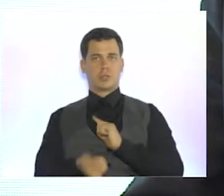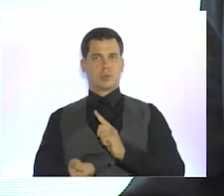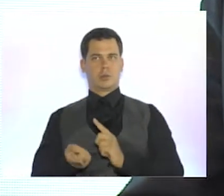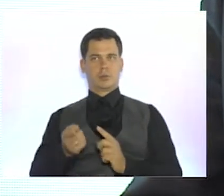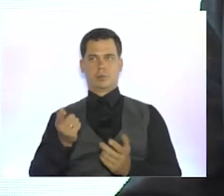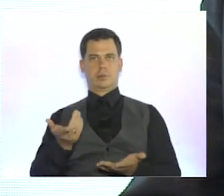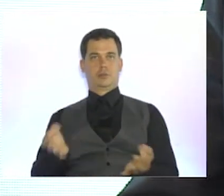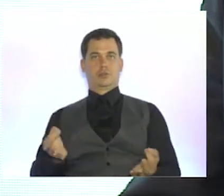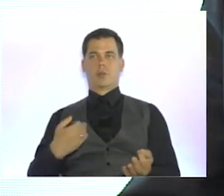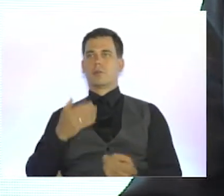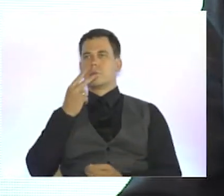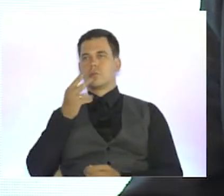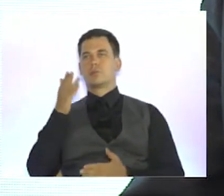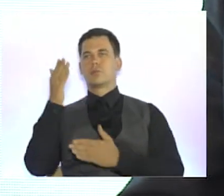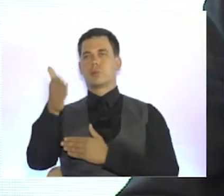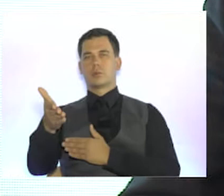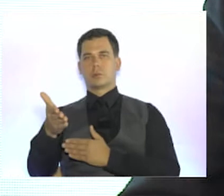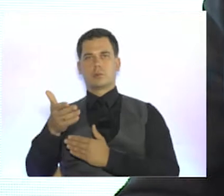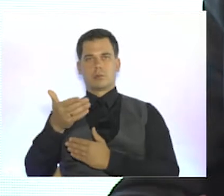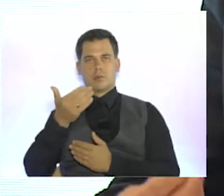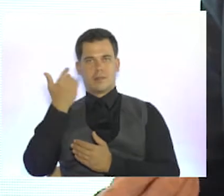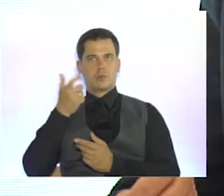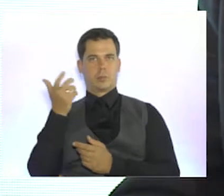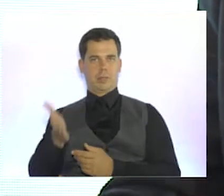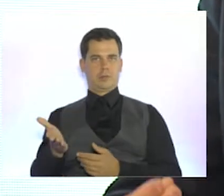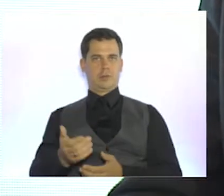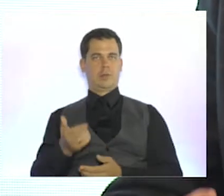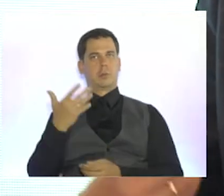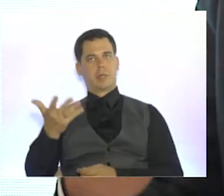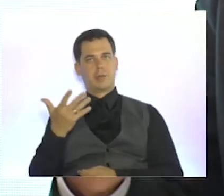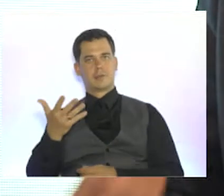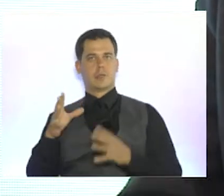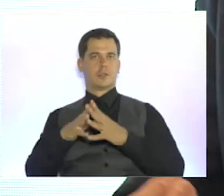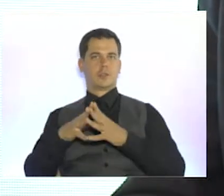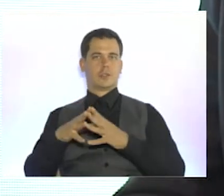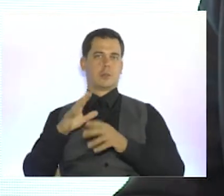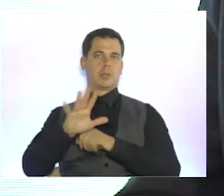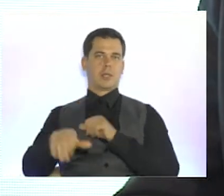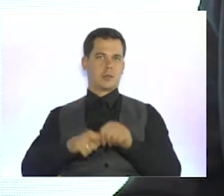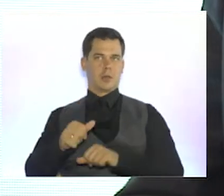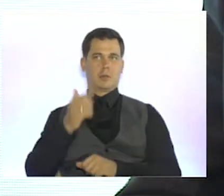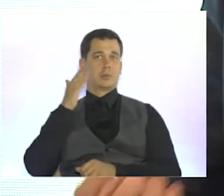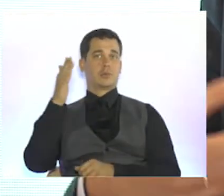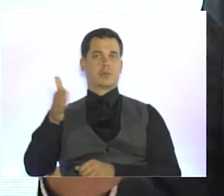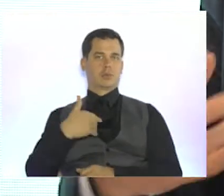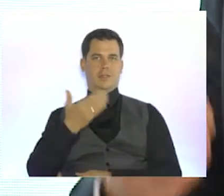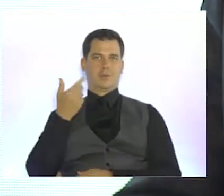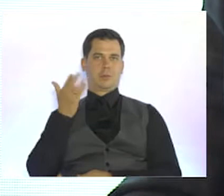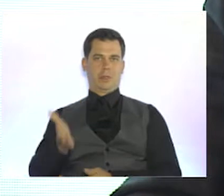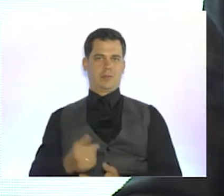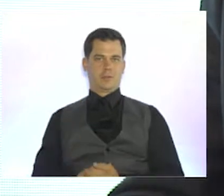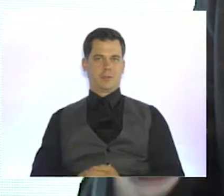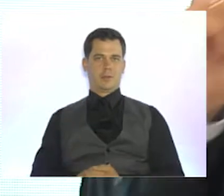naprawdę my dzisiaj nie jesteśmy w stanie nawet określić perspektywy 5, 10, 15 to już w ogóle lat. Tak? Jeżeli sobie